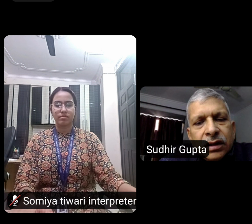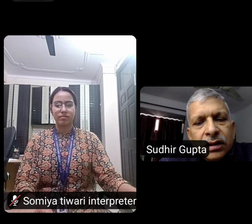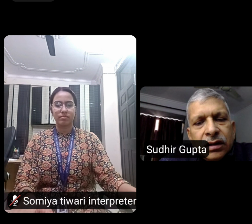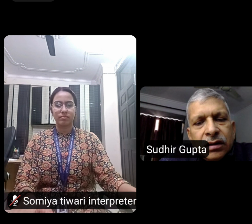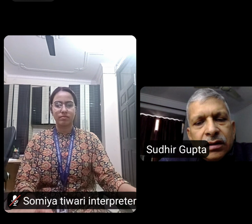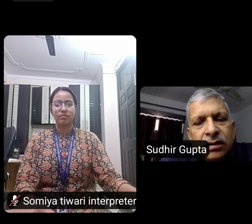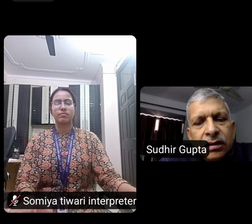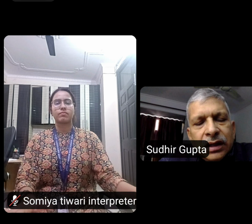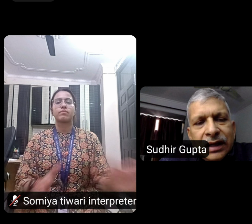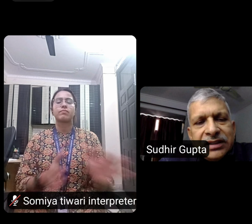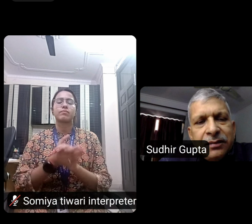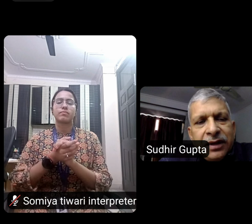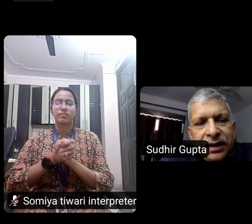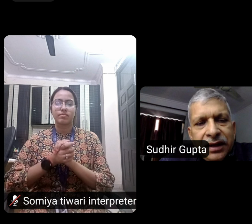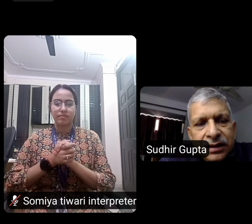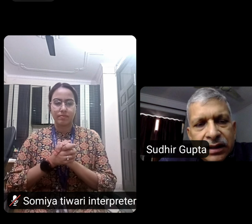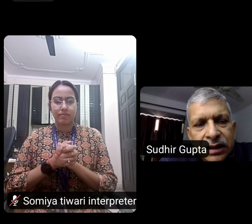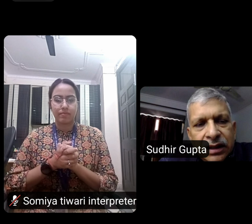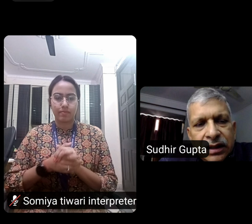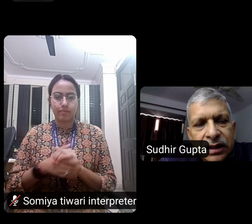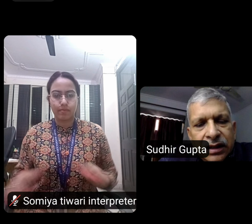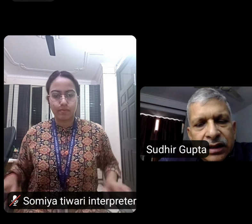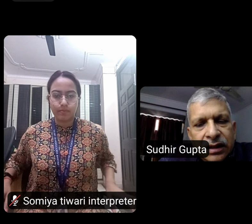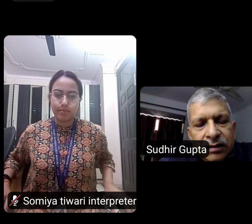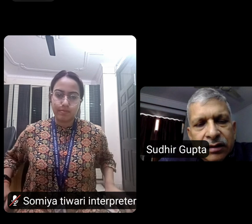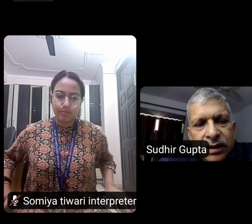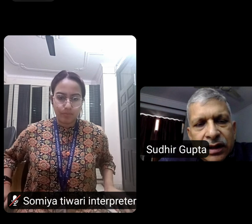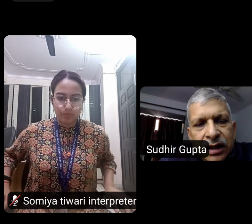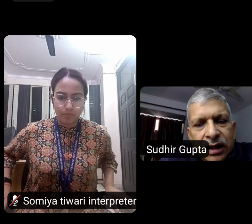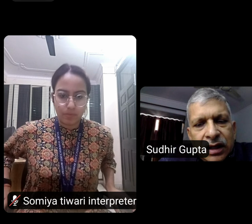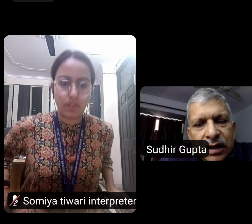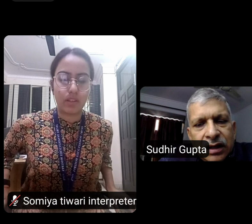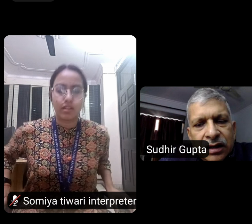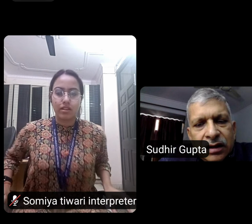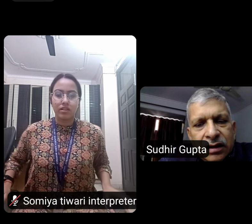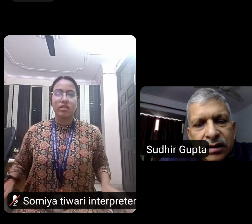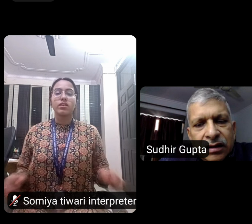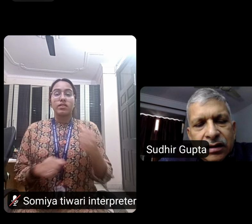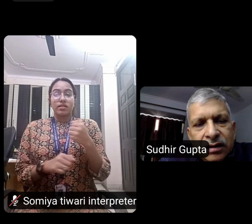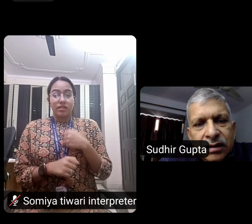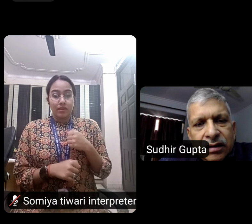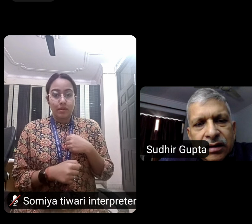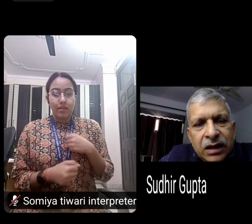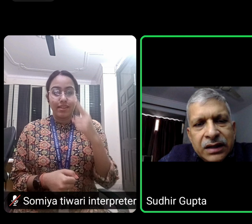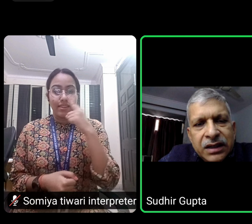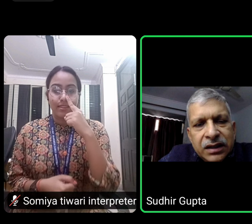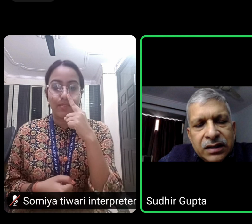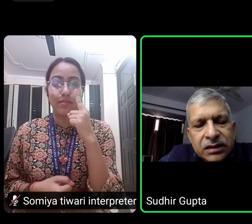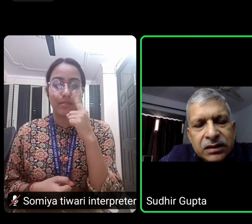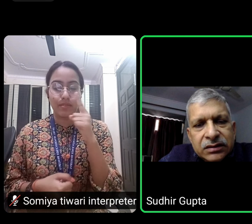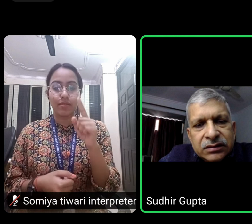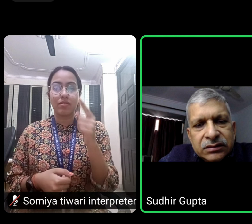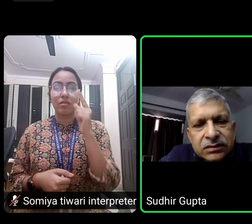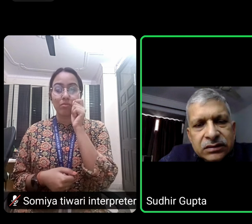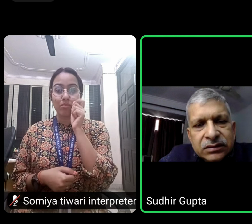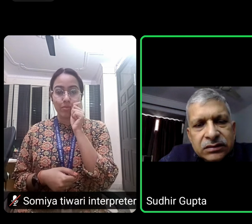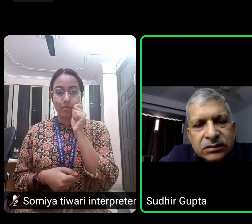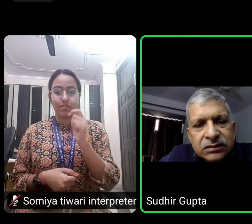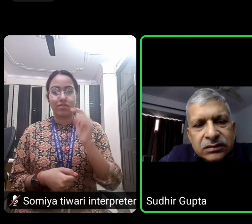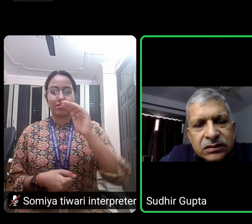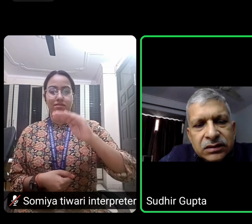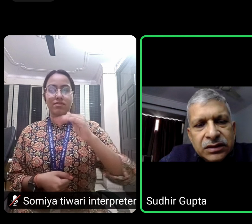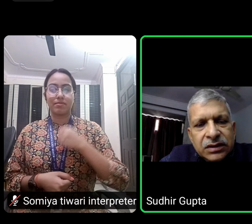मैम आवाज आ रही है? हाँ जी, अभी आ रही है। सर मेरे लड़के का नाम है योगेश झा, हाँ और वो, जी, हाँ वो